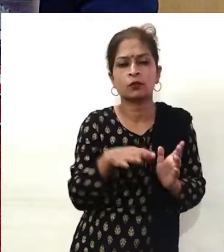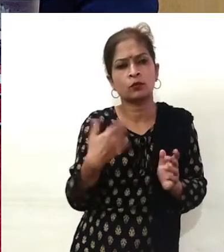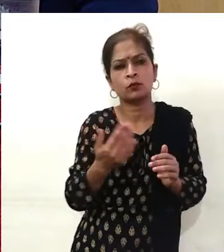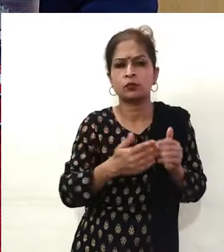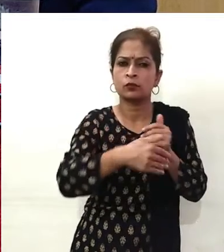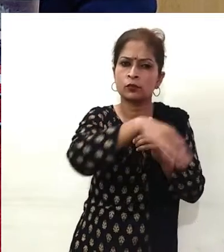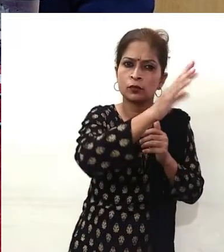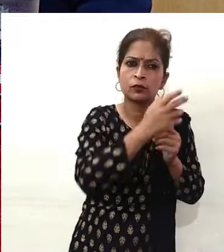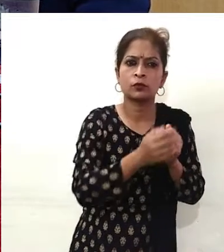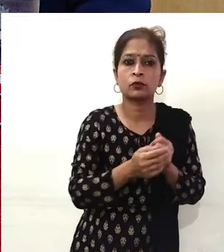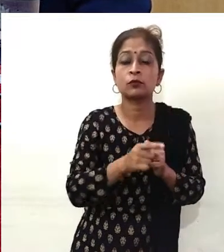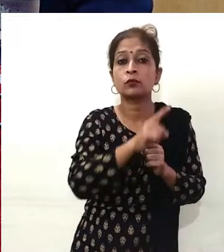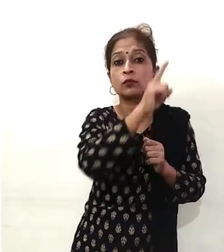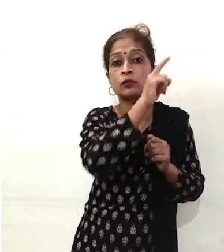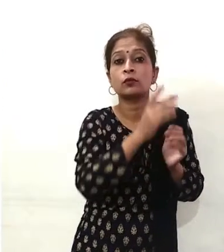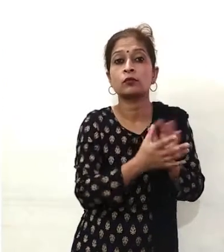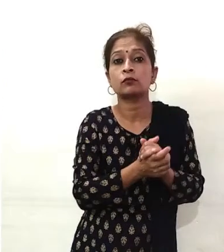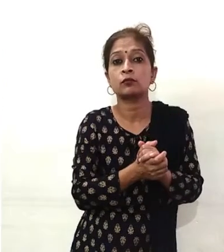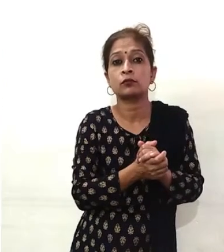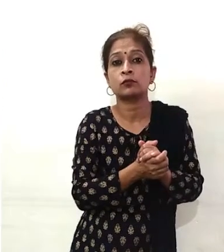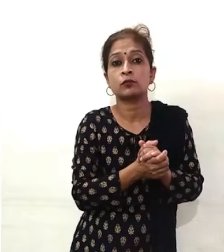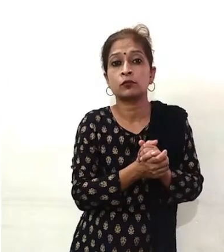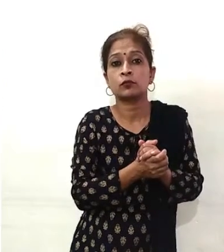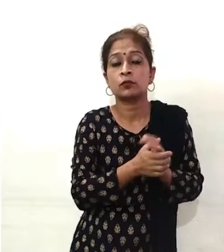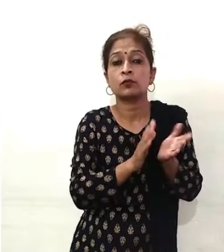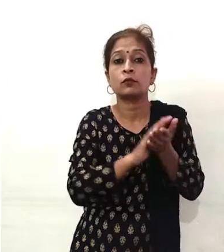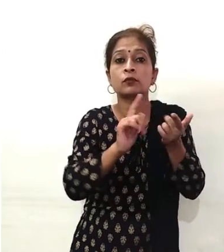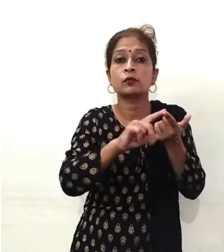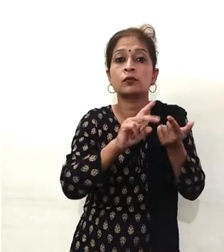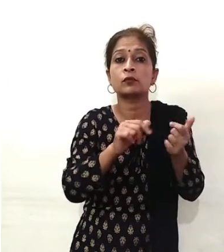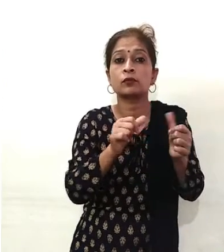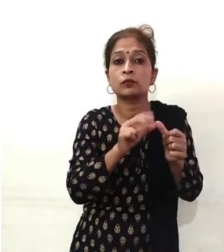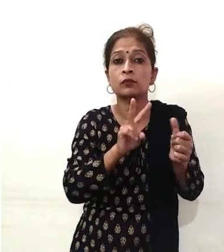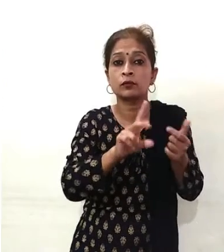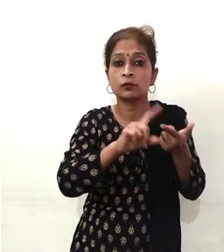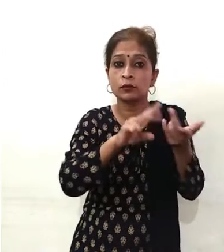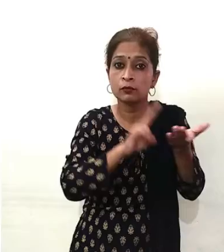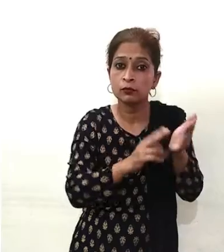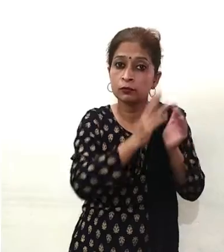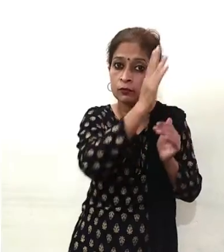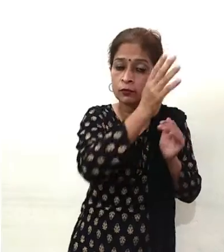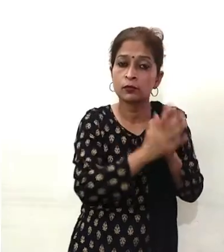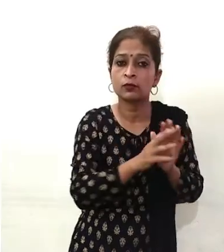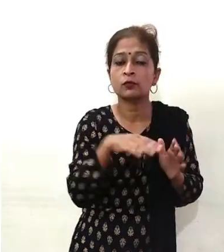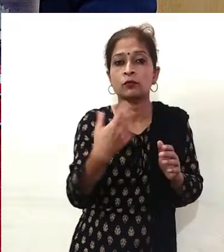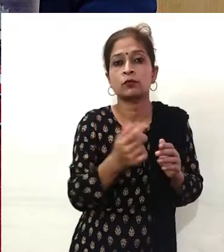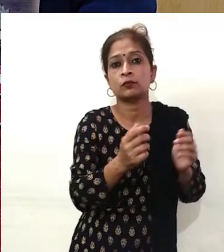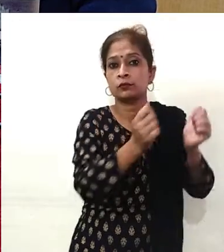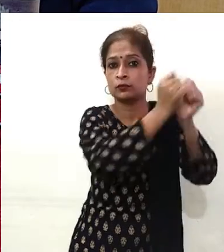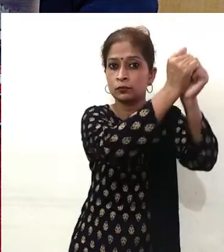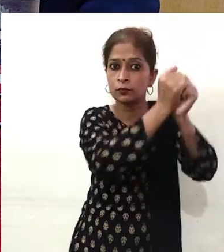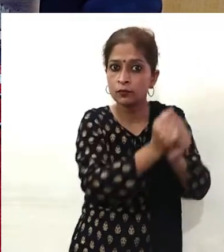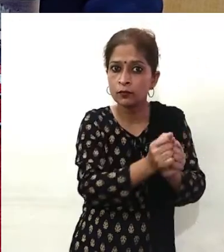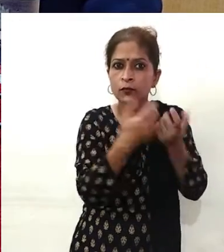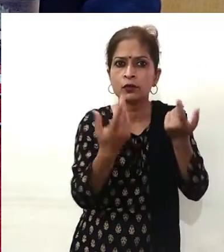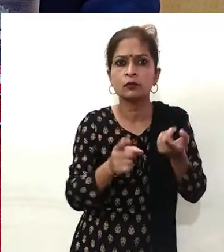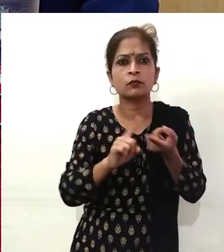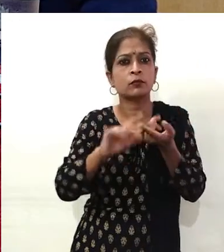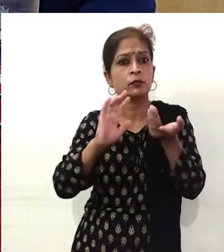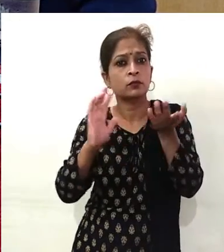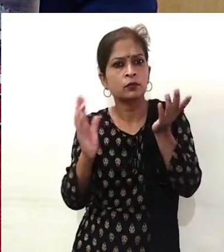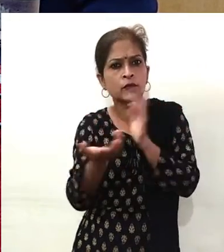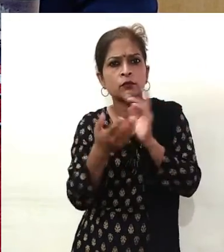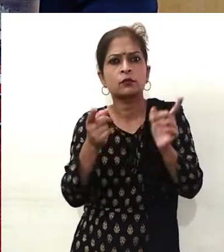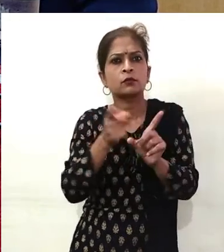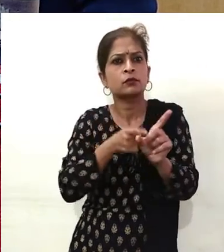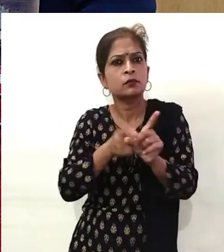वो गए ब्रह्मा जी को बुलाने के लिए। ब्रह्मा जी थोड़ी देर के लिए ध्यान में बैठे हुए थे। तो इंद्रदुम्न जैसे नीचे लेके आए ब्रह्मा जी को, तब तक पृथ्वी में कई युग